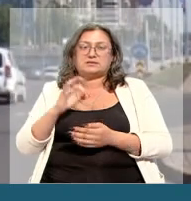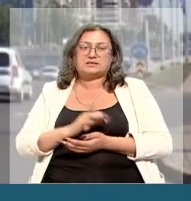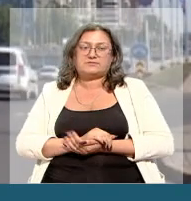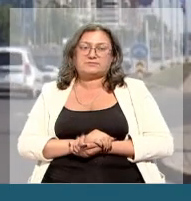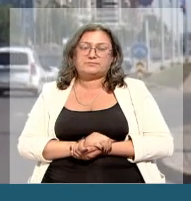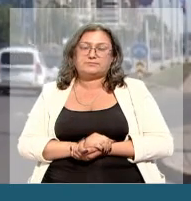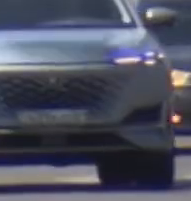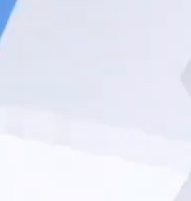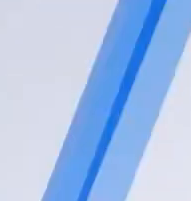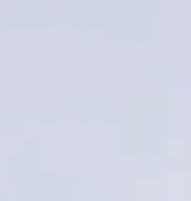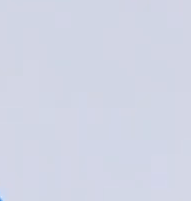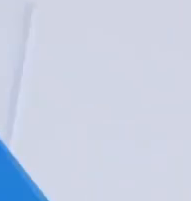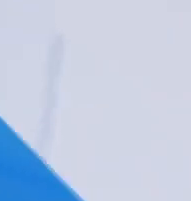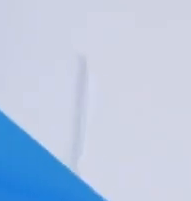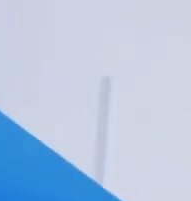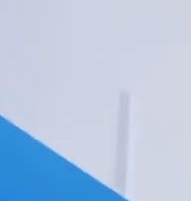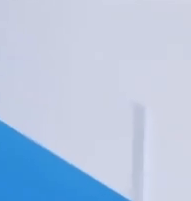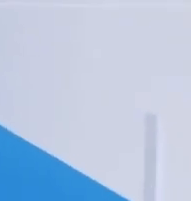25%.